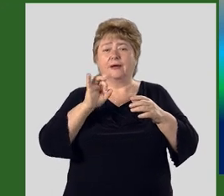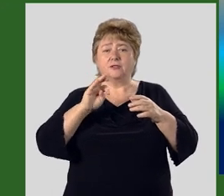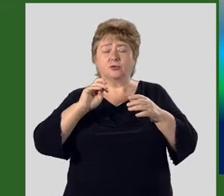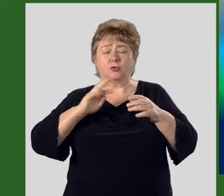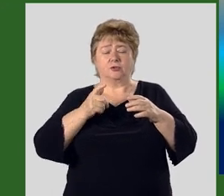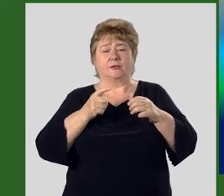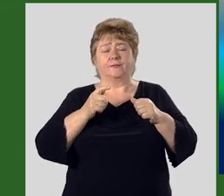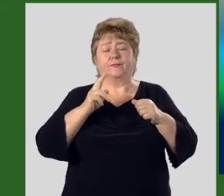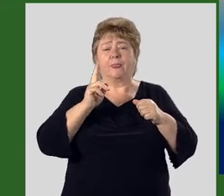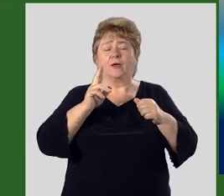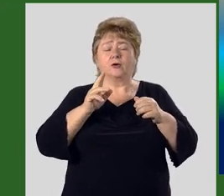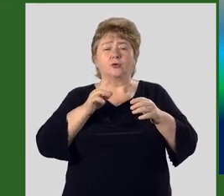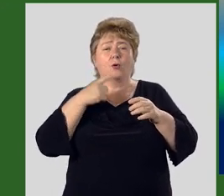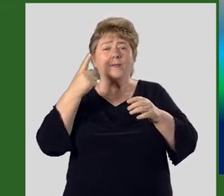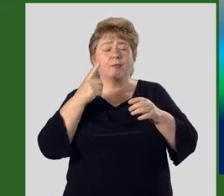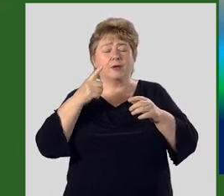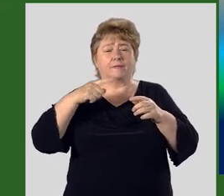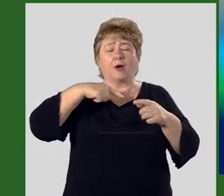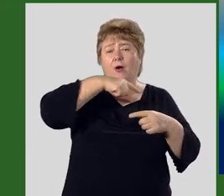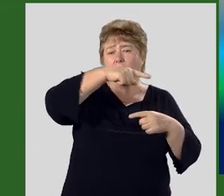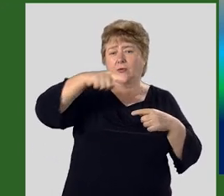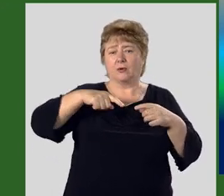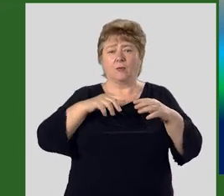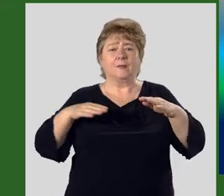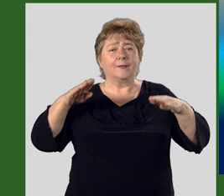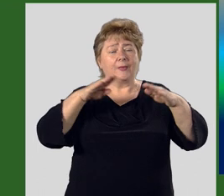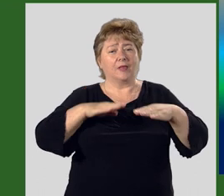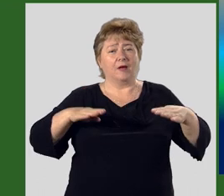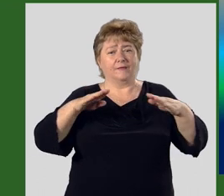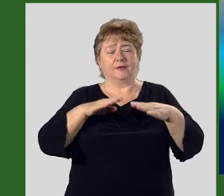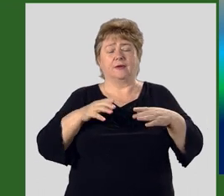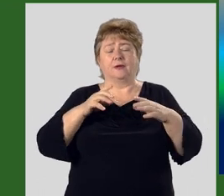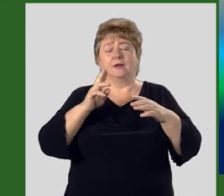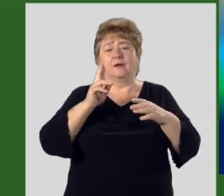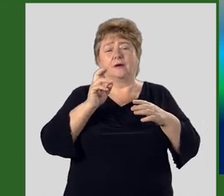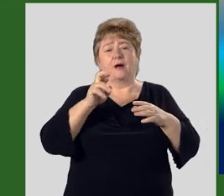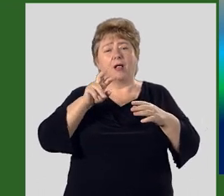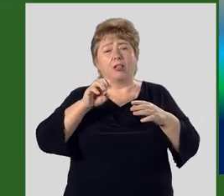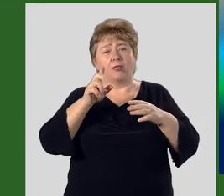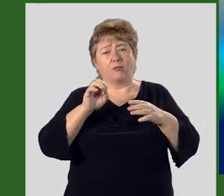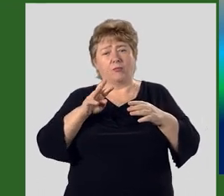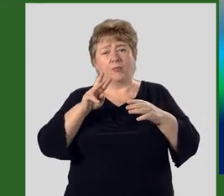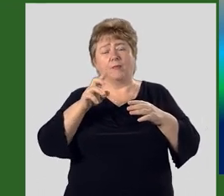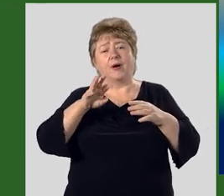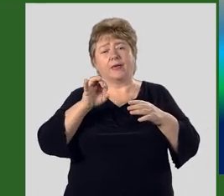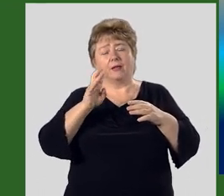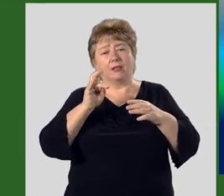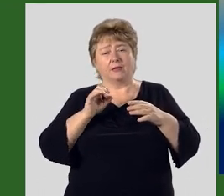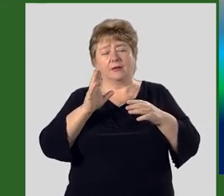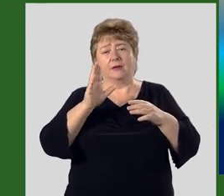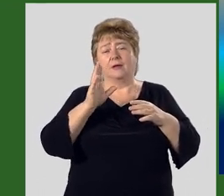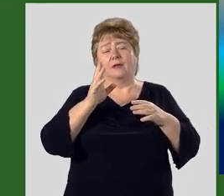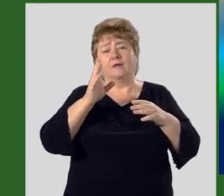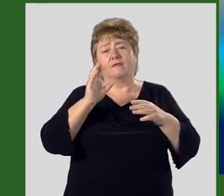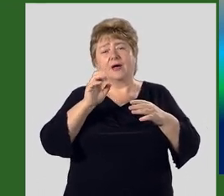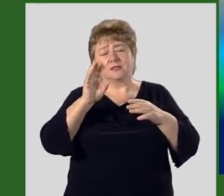Аристотель. Кто совершил первое кругосветное плавание? Христофор Колумб, Фернан Магеллан, Васко